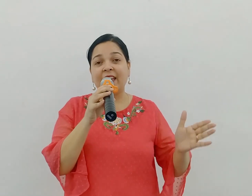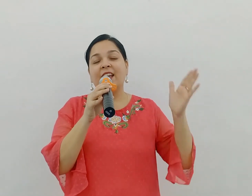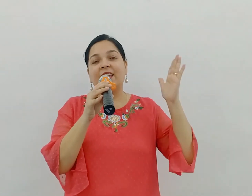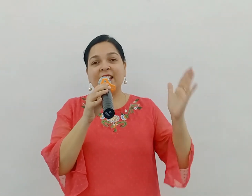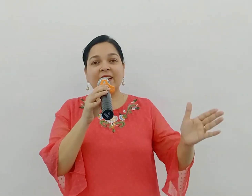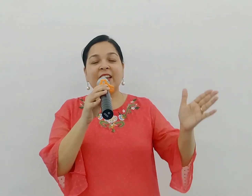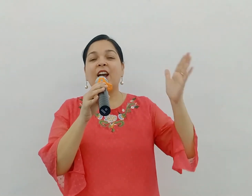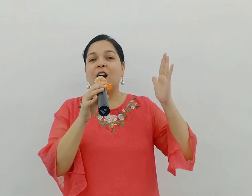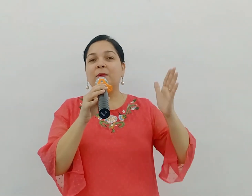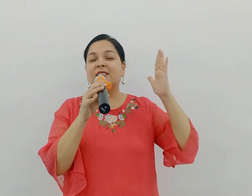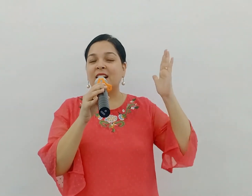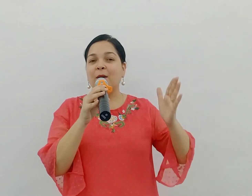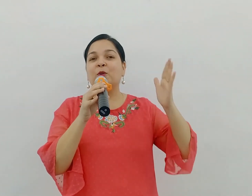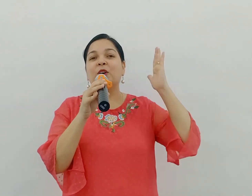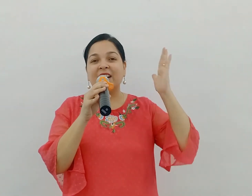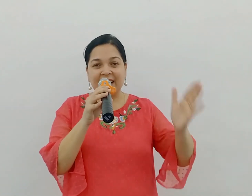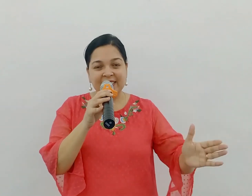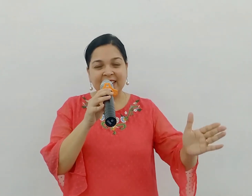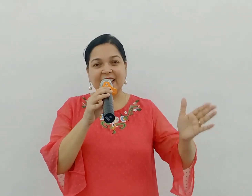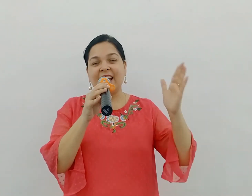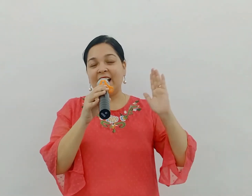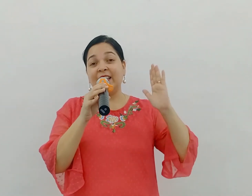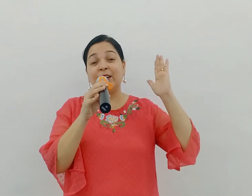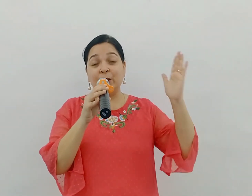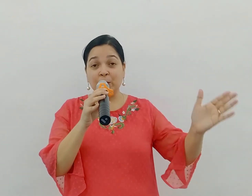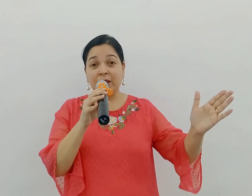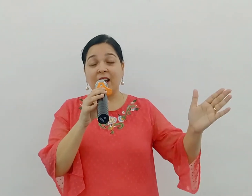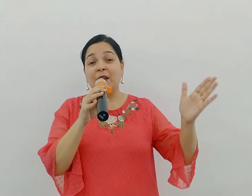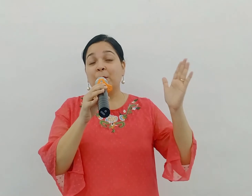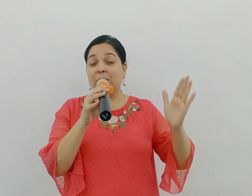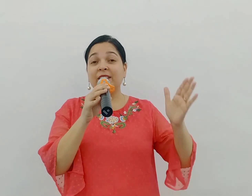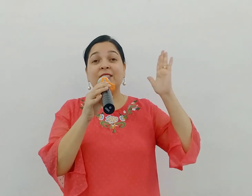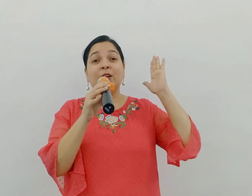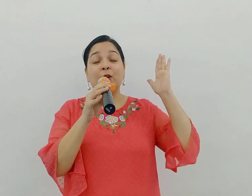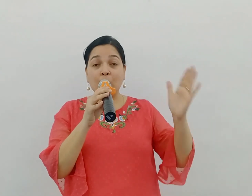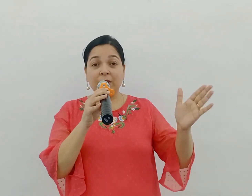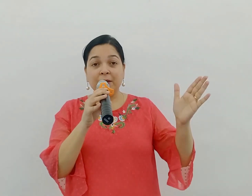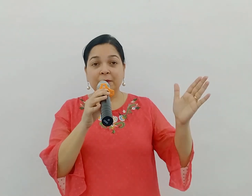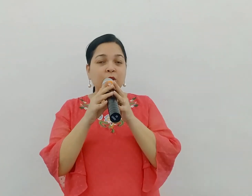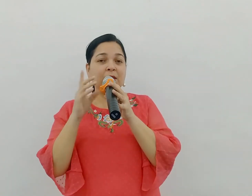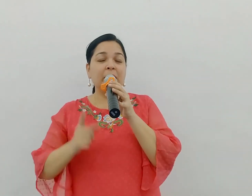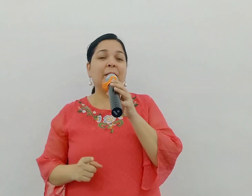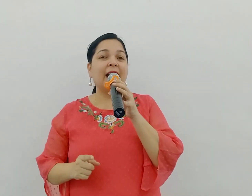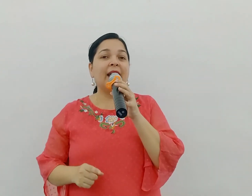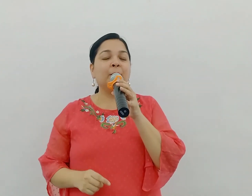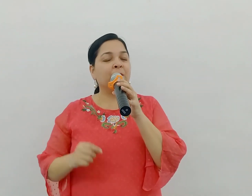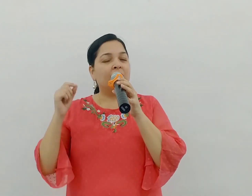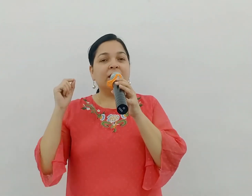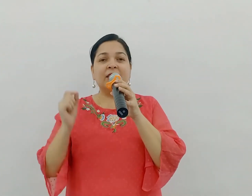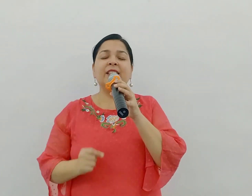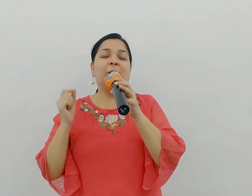दिया है। याद रखें, हम इस काम को कर सकते हैं। हालेलुया, प्रेज द लॉर्ड। जैसे मैंने